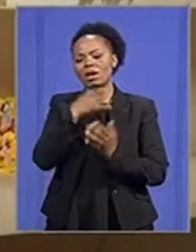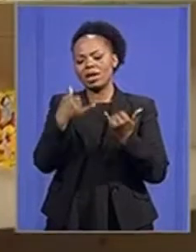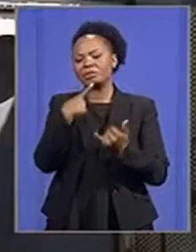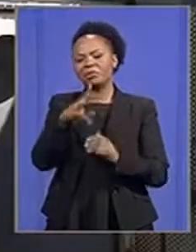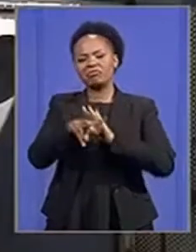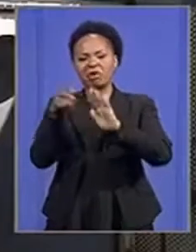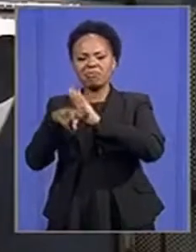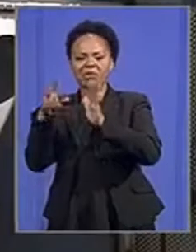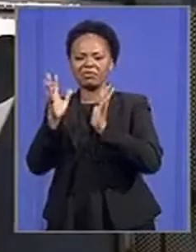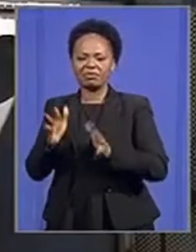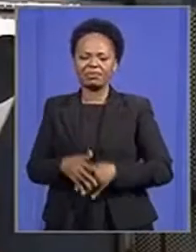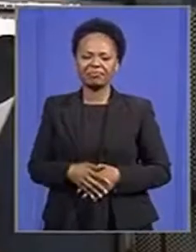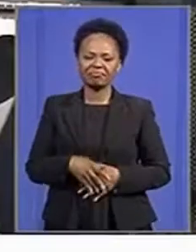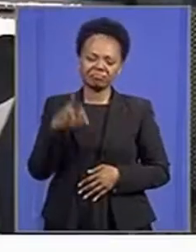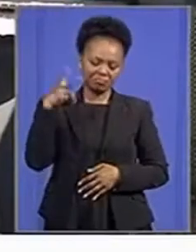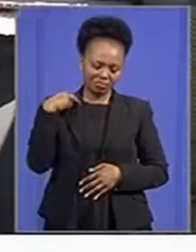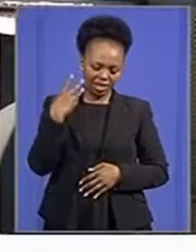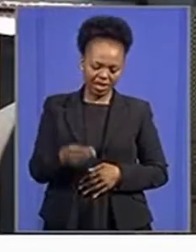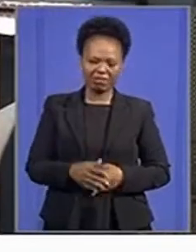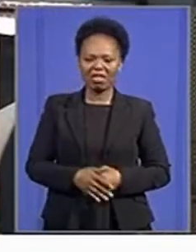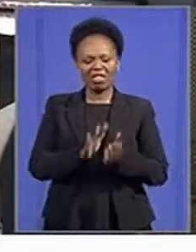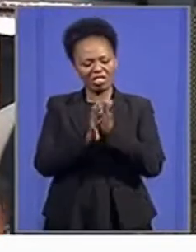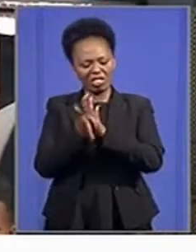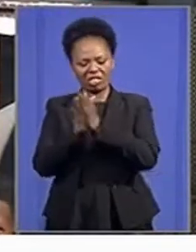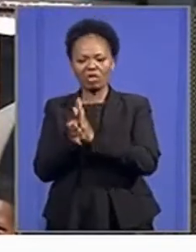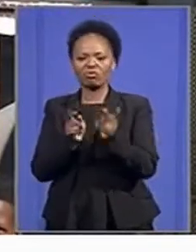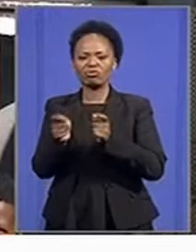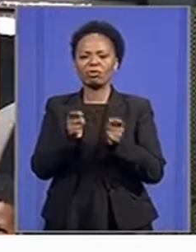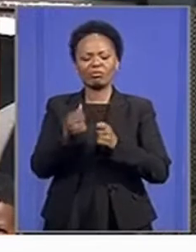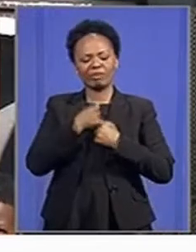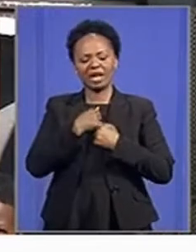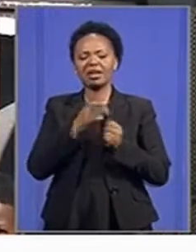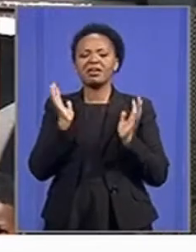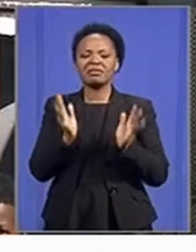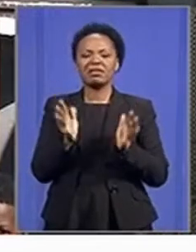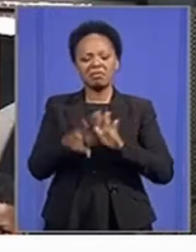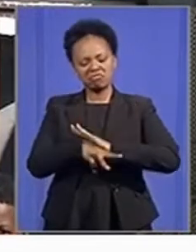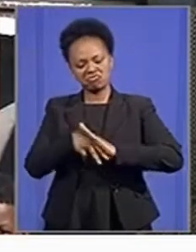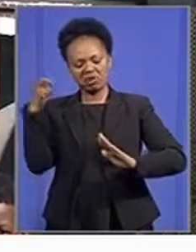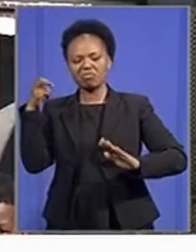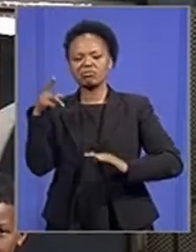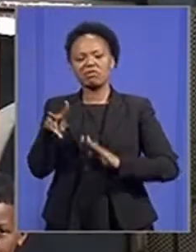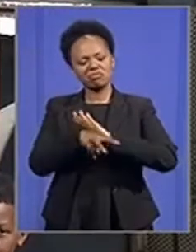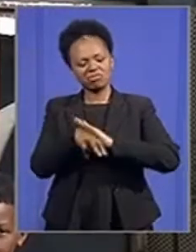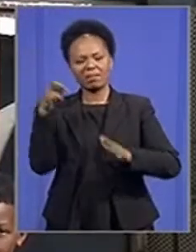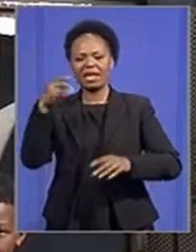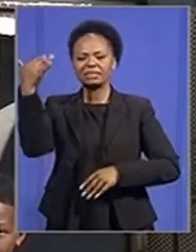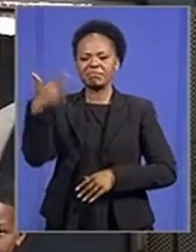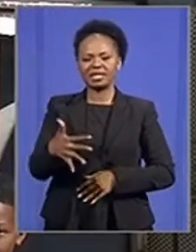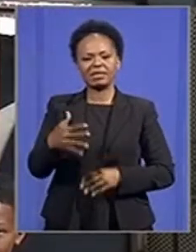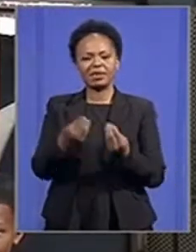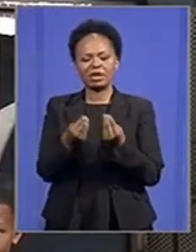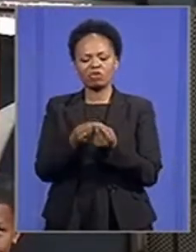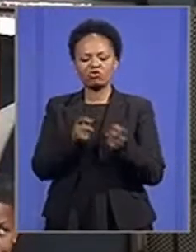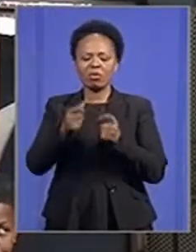bad. They are damaging too much things in my shop and they are looting the most expensive things in my